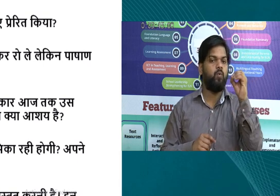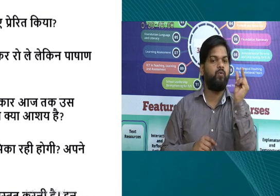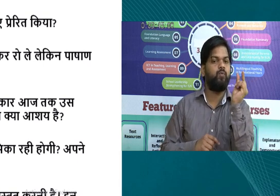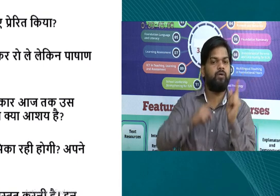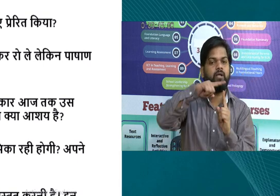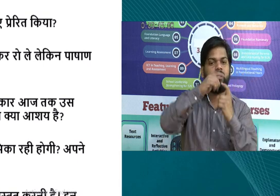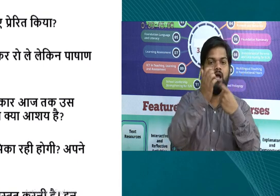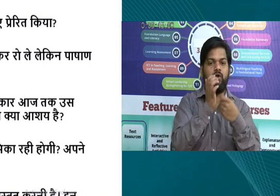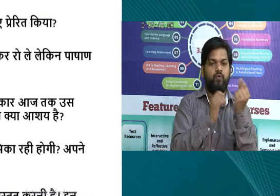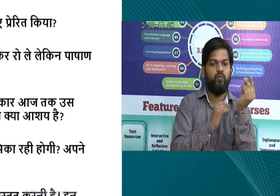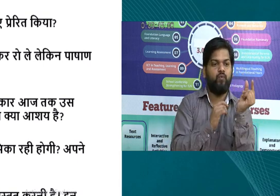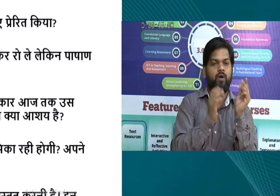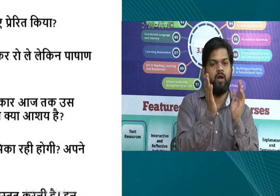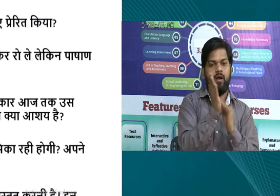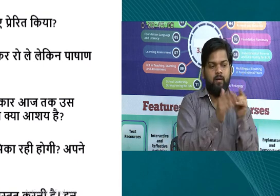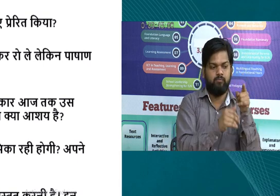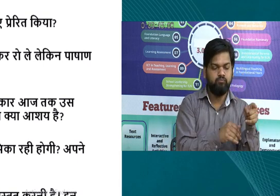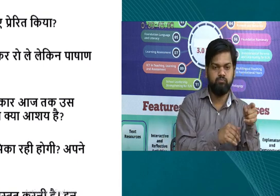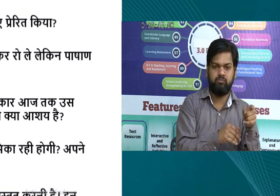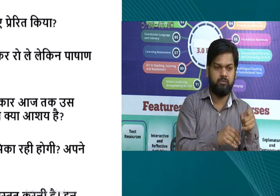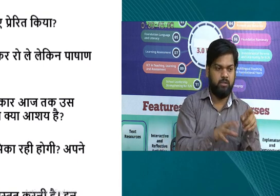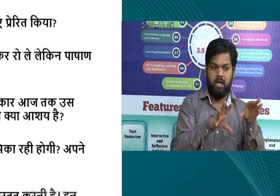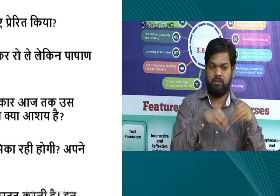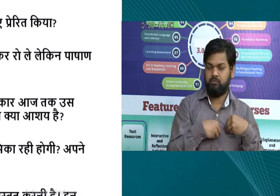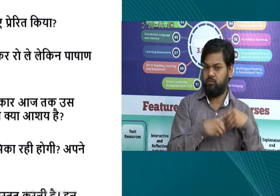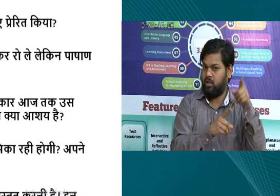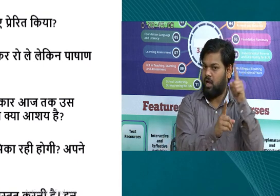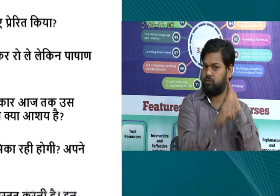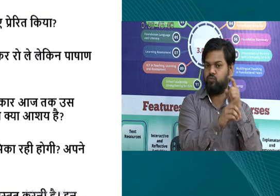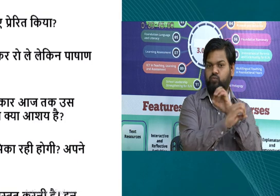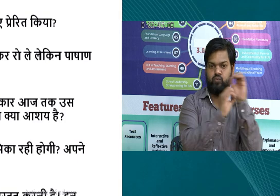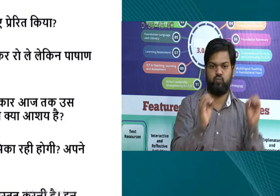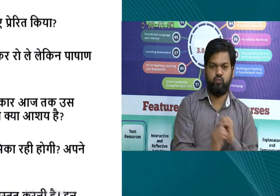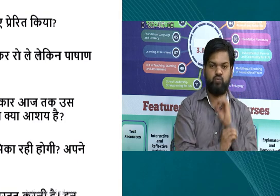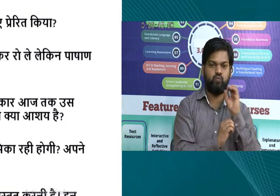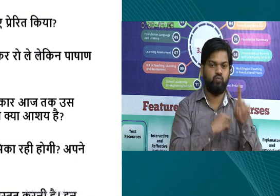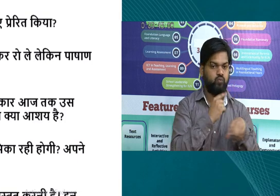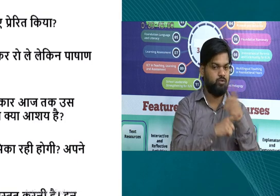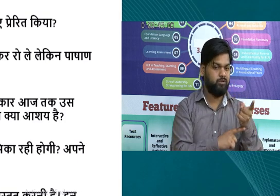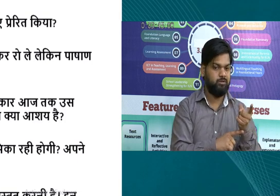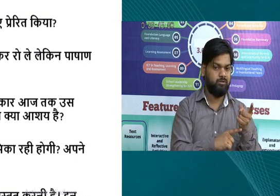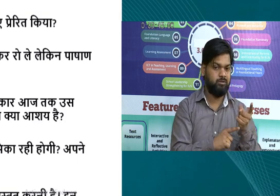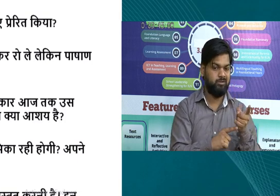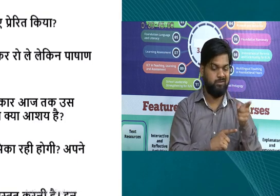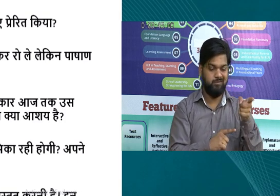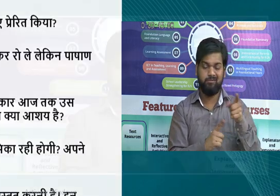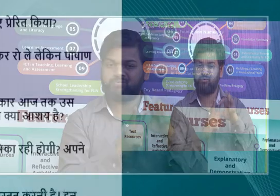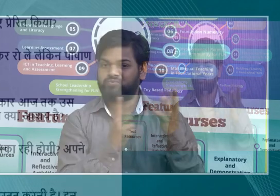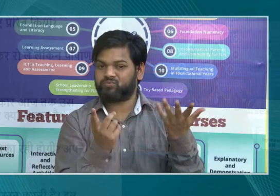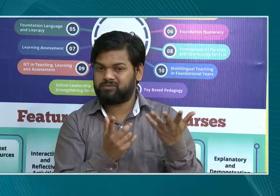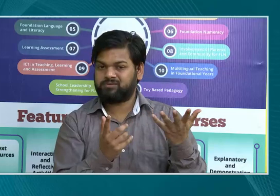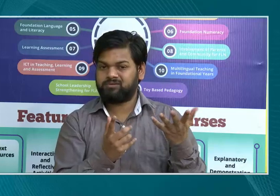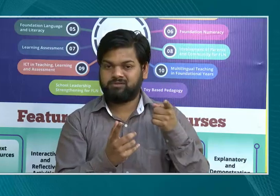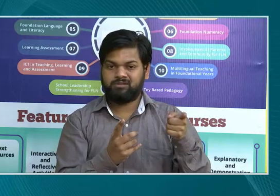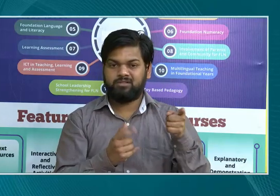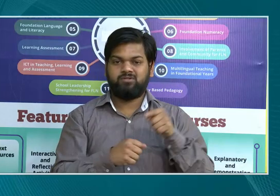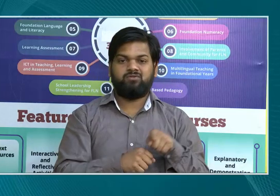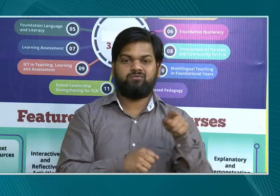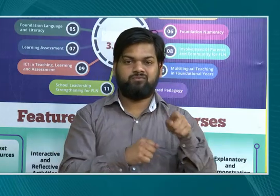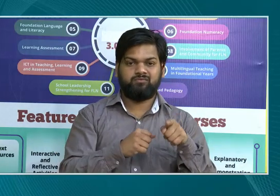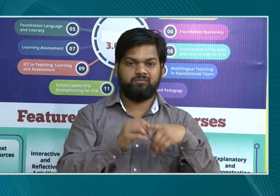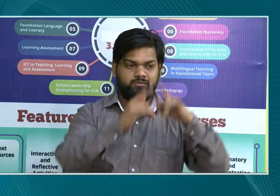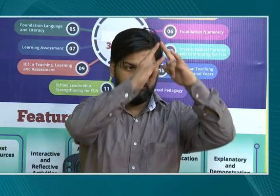भस्म कर दिया था और मैंने उसे पर बैठकर रो रही थी लेकिन जनरल ने उसे गिरफ्तार कर लिया की आप नाना के पुत्री हो